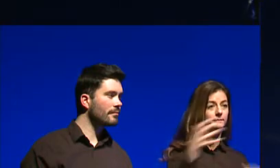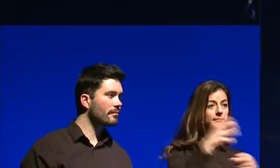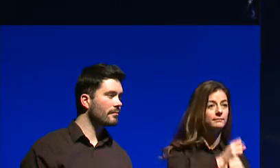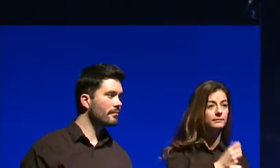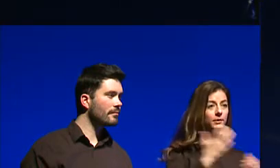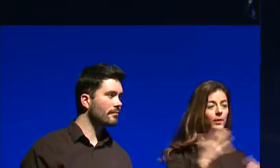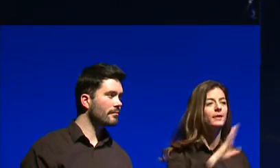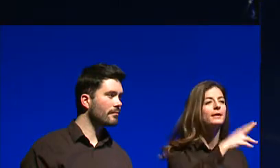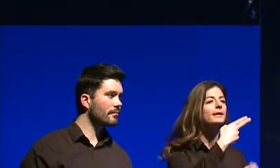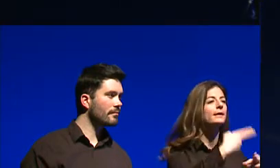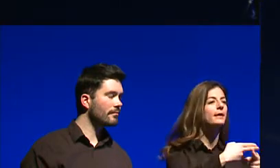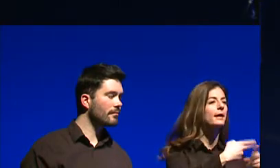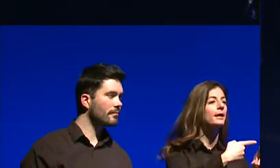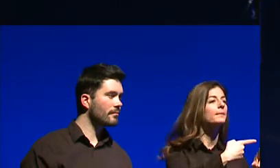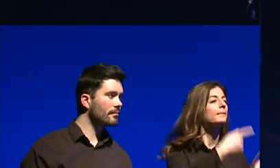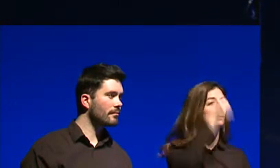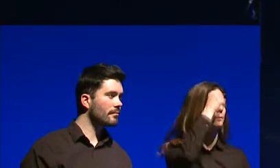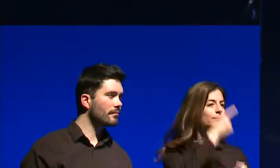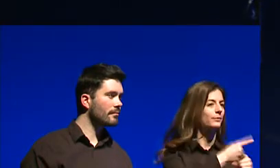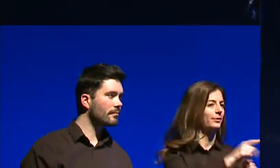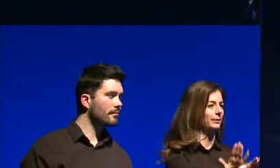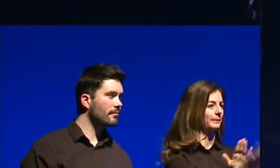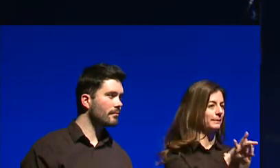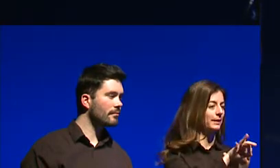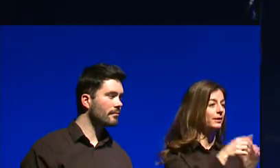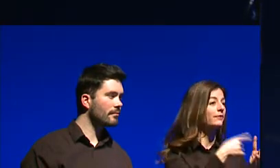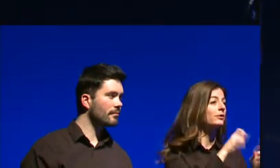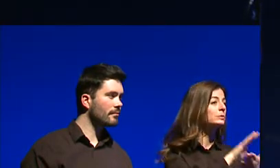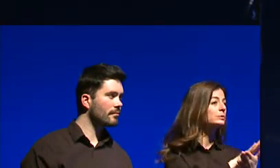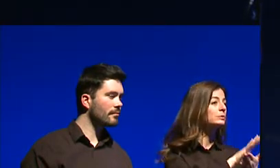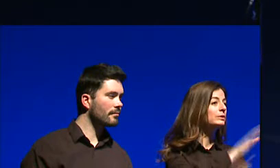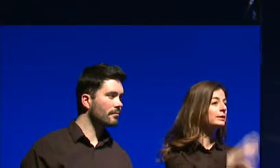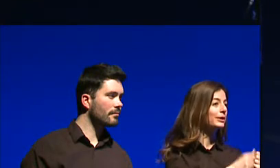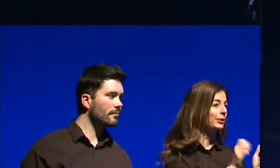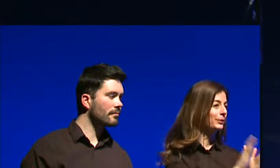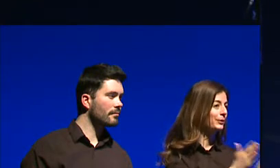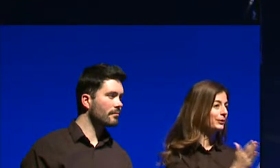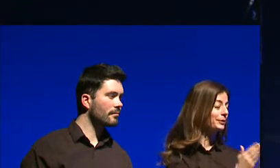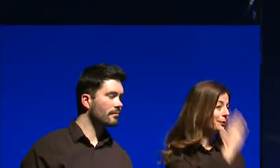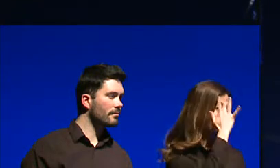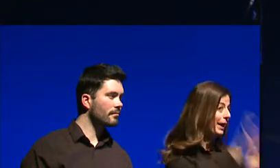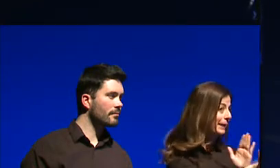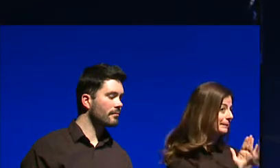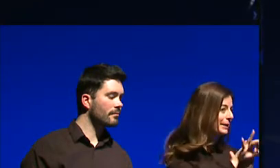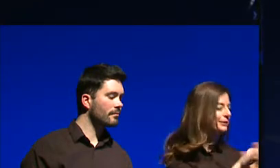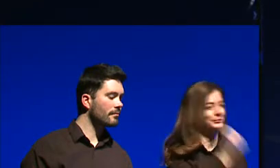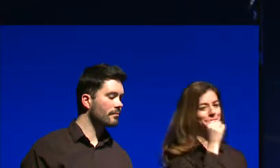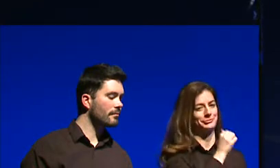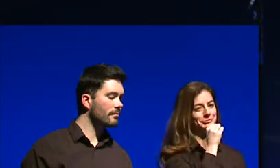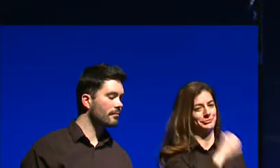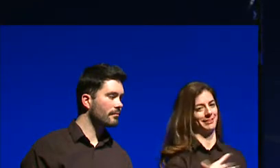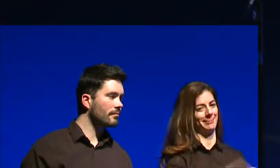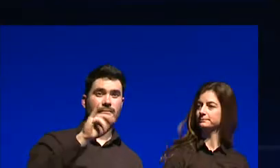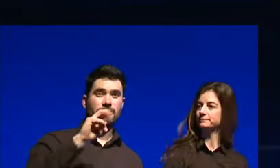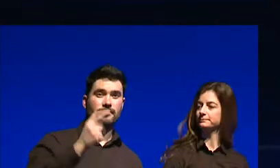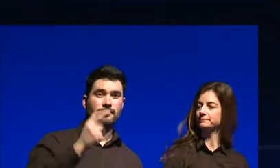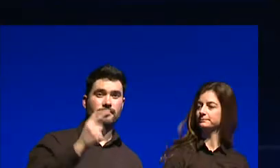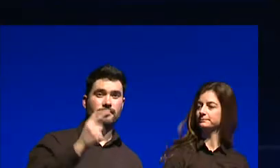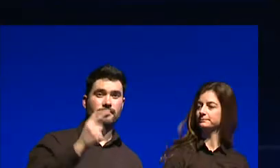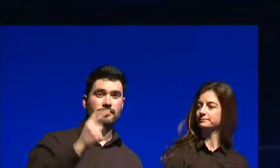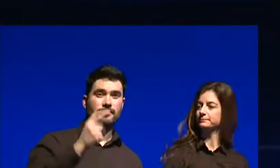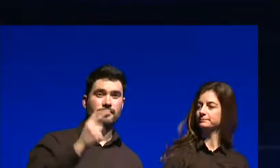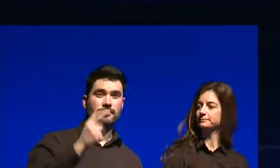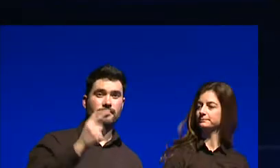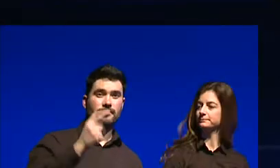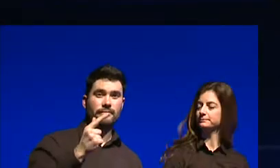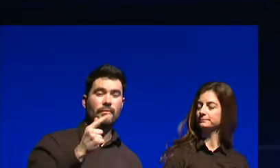ہرن ہے جس کی پہچان اس کی آنکھوں کی خوبصورتی ہے. میں تین بھائی بہنوں میں سے سب سے چھوٹی ہوں. Kadeem. My name is Kadeem. On